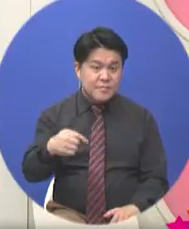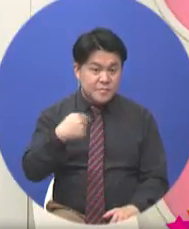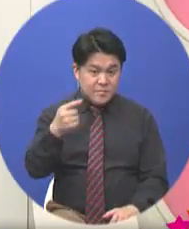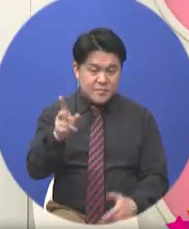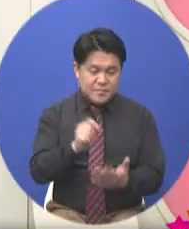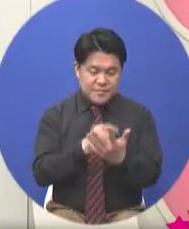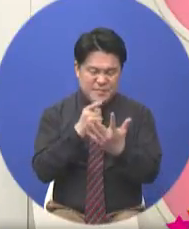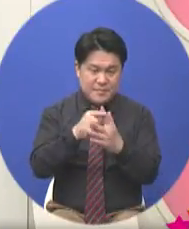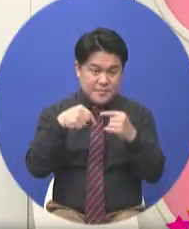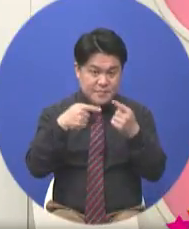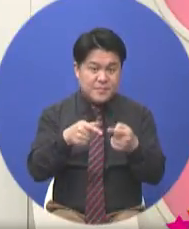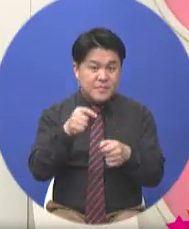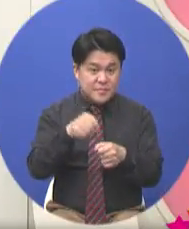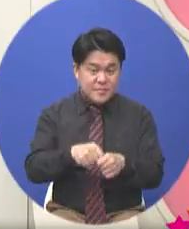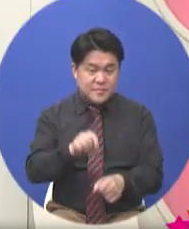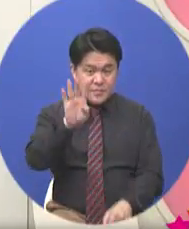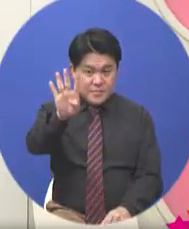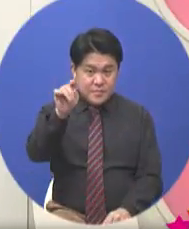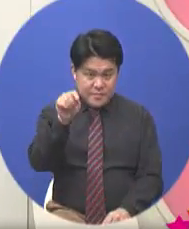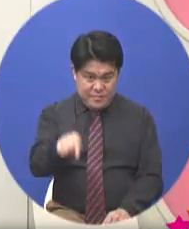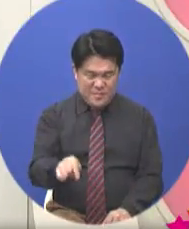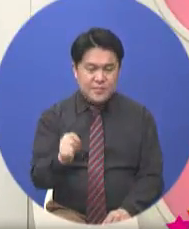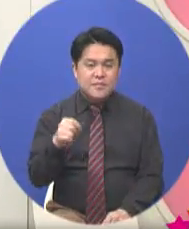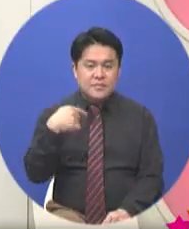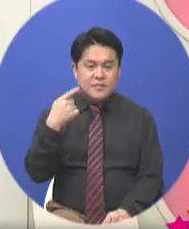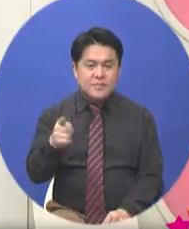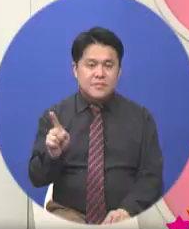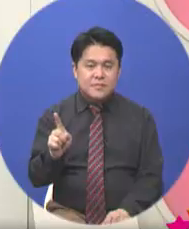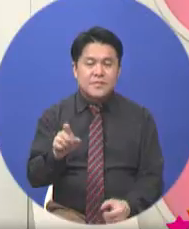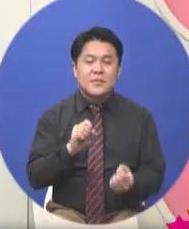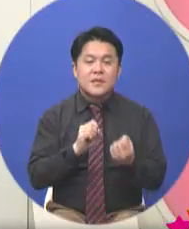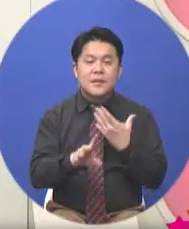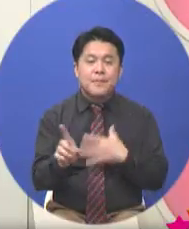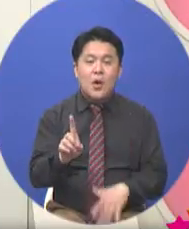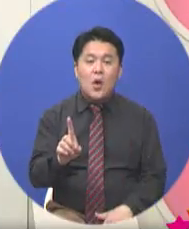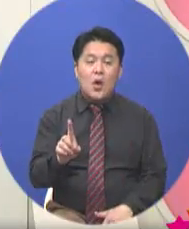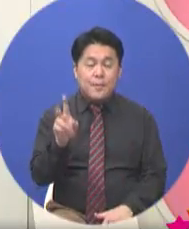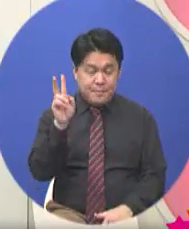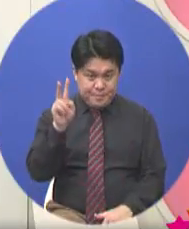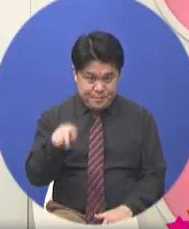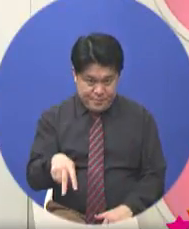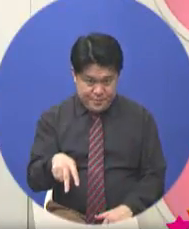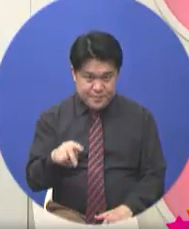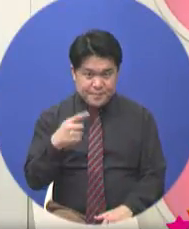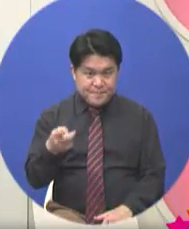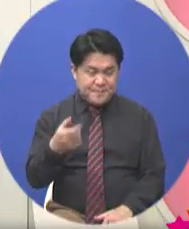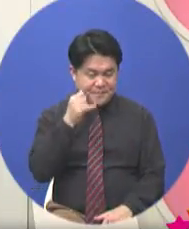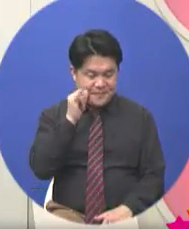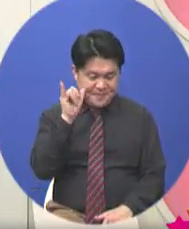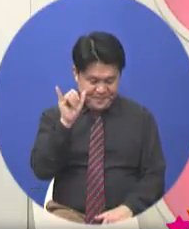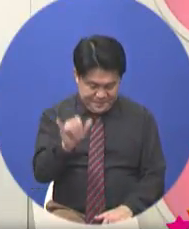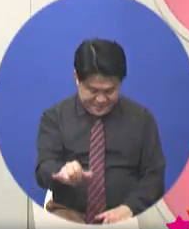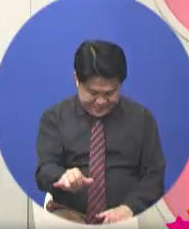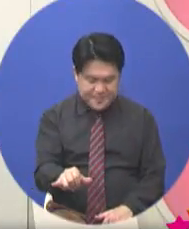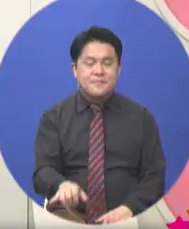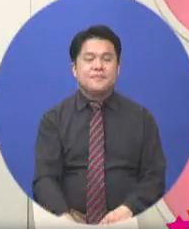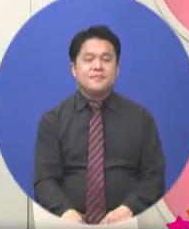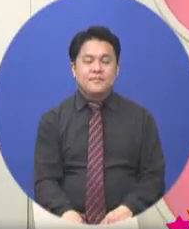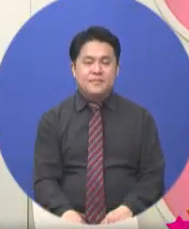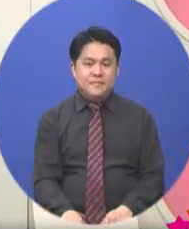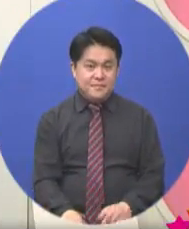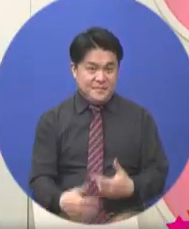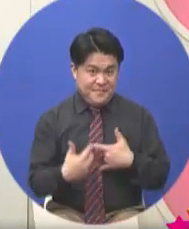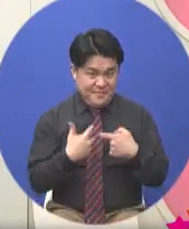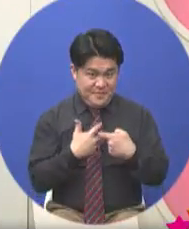060-608-1004번을 누르시고 네. 4번을 다시 한번 누르신 다음에 정답을 누르시고 수화기